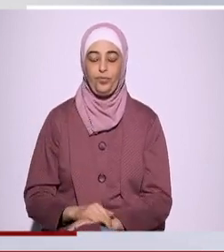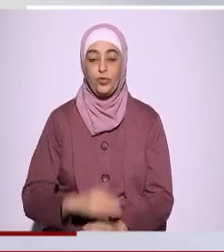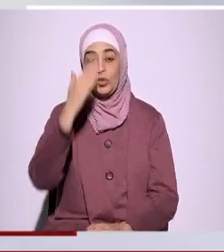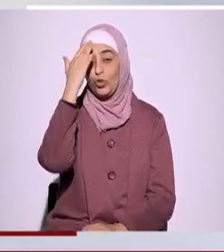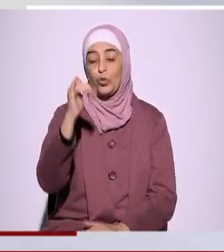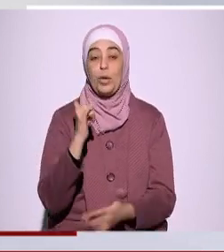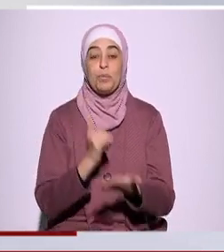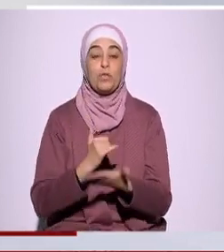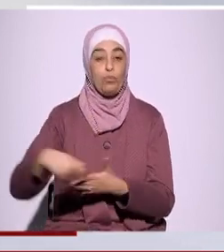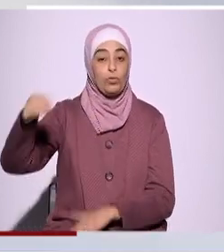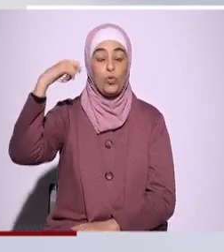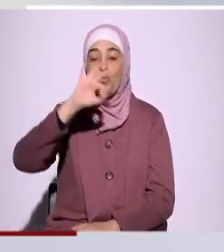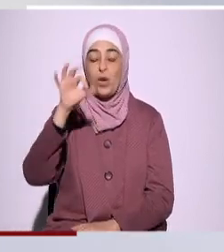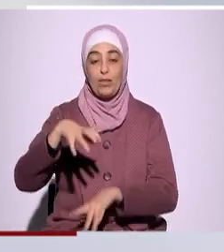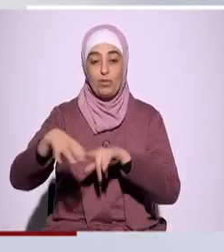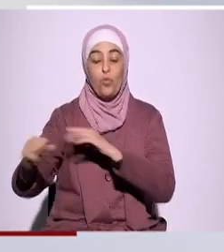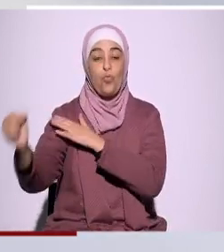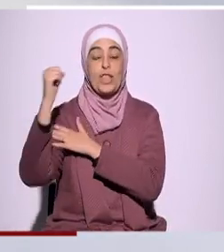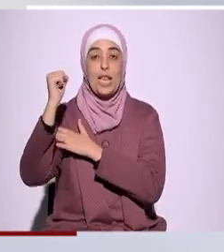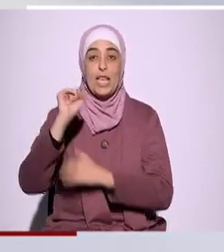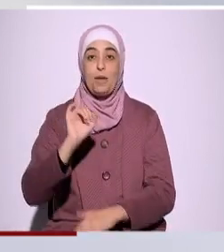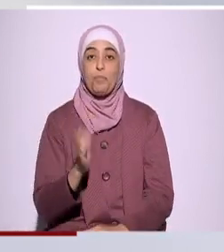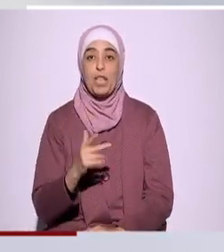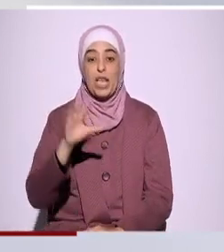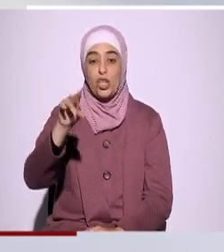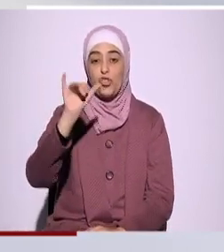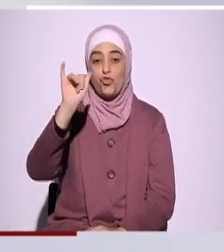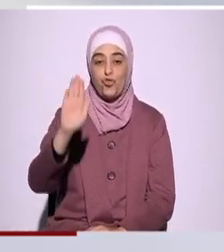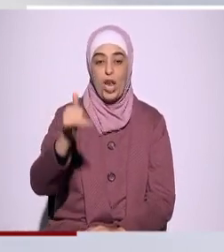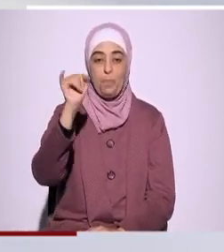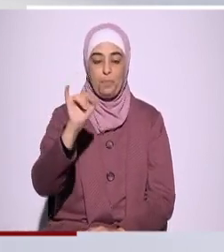جزيلا لك القيادي في الجبهة الوطنية العريضة هشام أبو ريدة، كنت معنا من لندن.